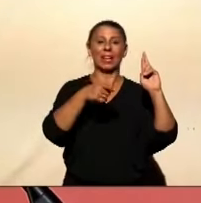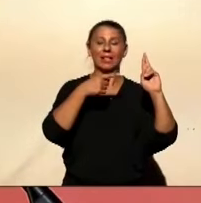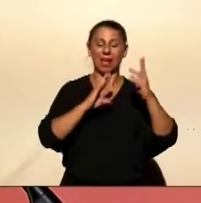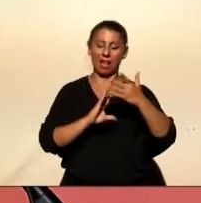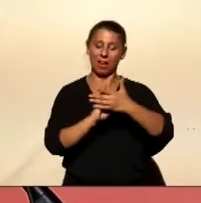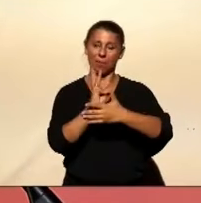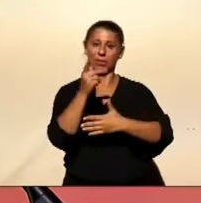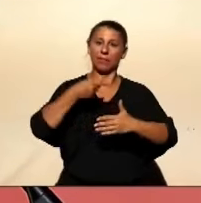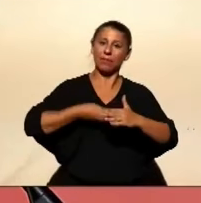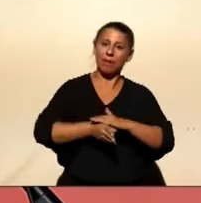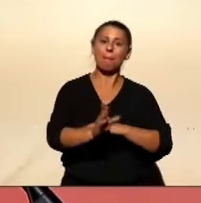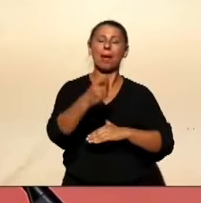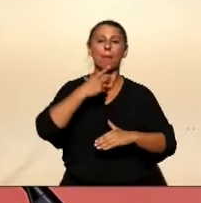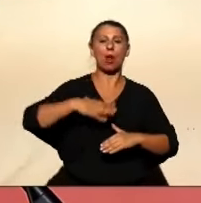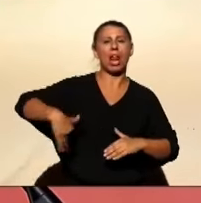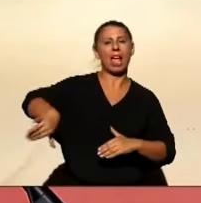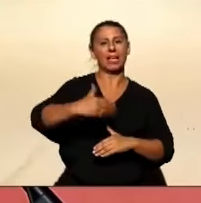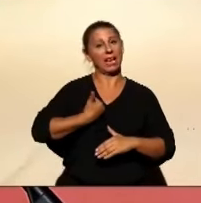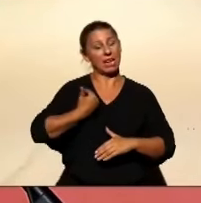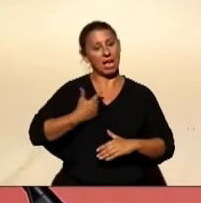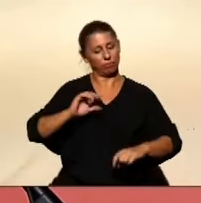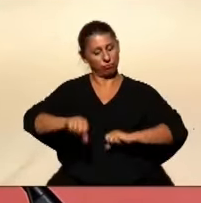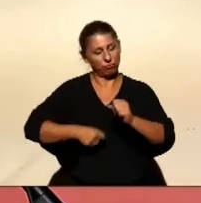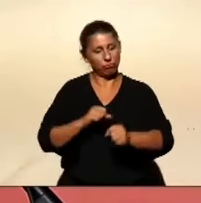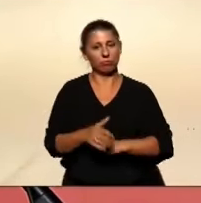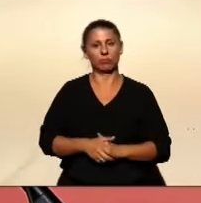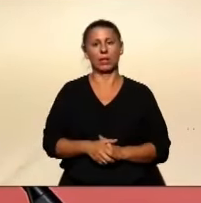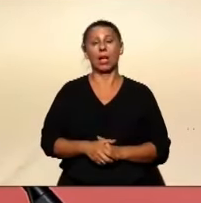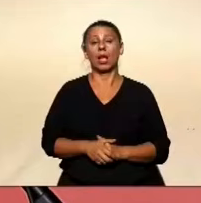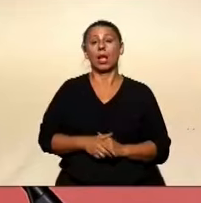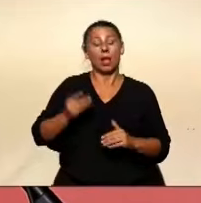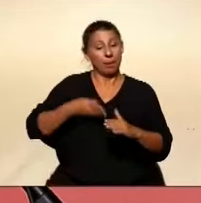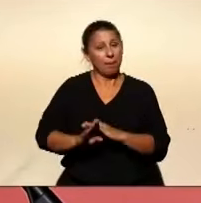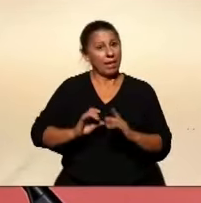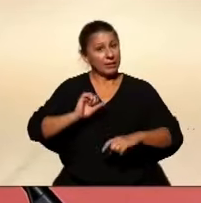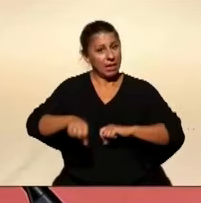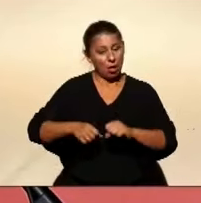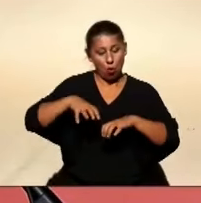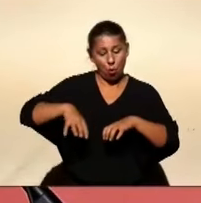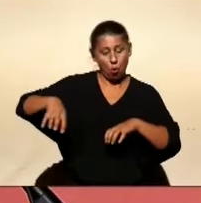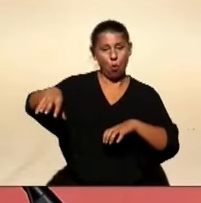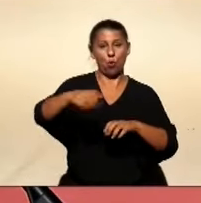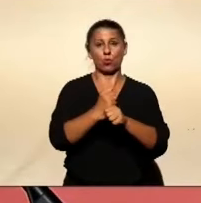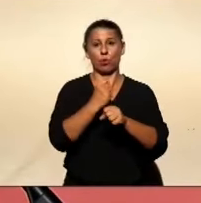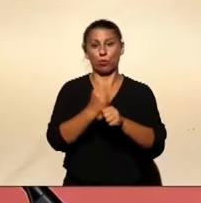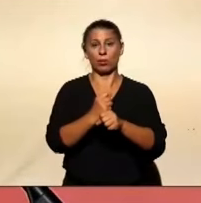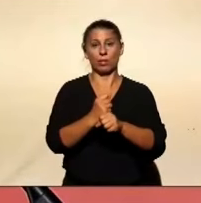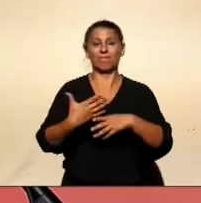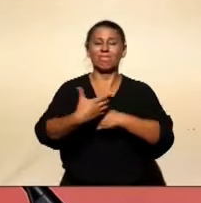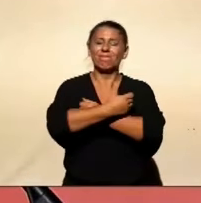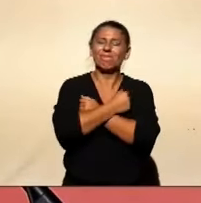αναπτύχθηκε μέσα από λαϊκές νεανικές κινητοποιήσεις, μέσα σε αγώνες σε χώρους δουλειάς.